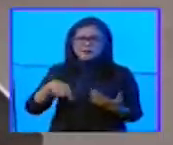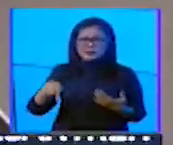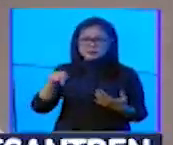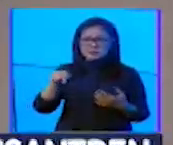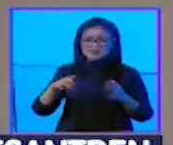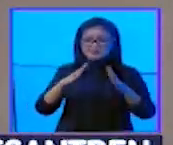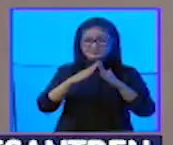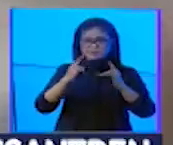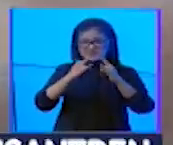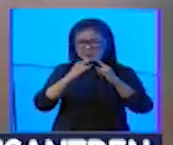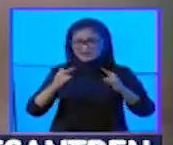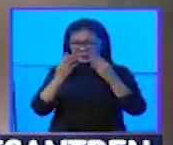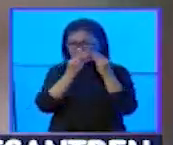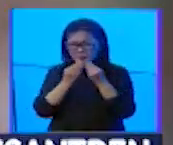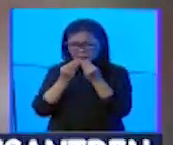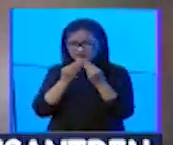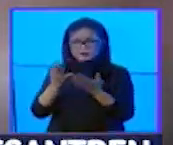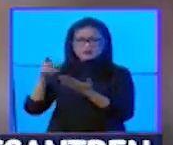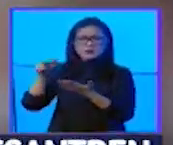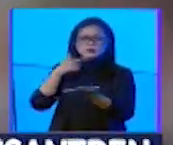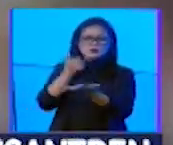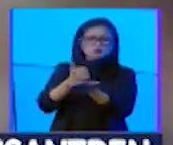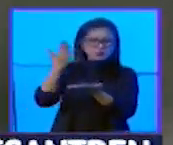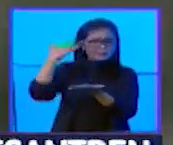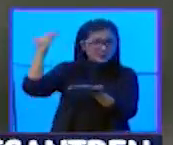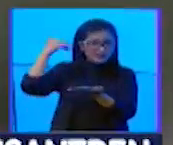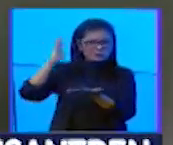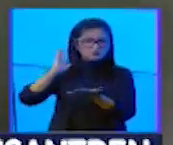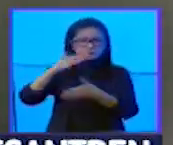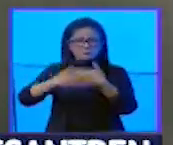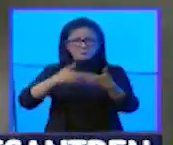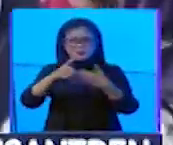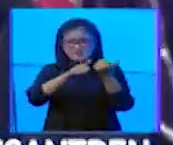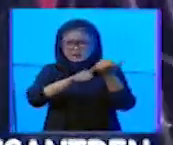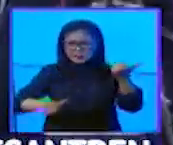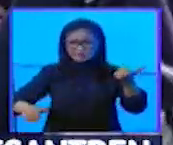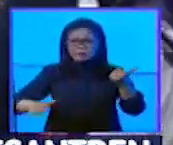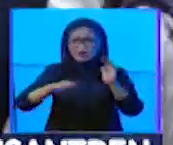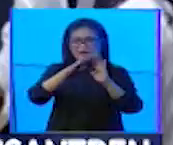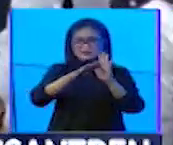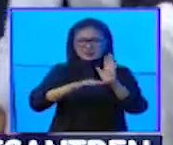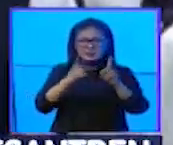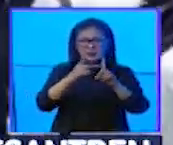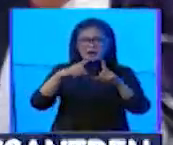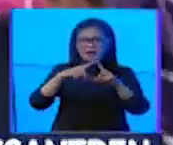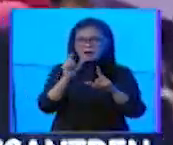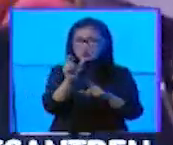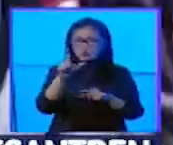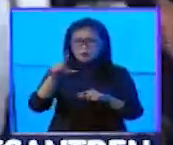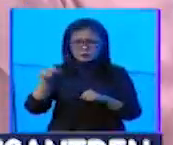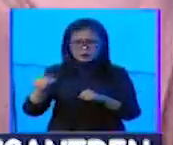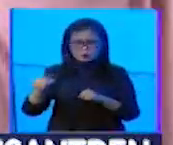Kapolresta Tangerang mengatakan pihaknya sudah melayangkan pemanggilan terhadap pengelola pesantren terkait acara haul dan akan memintai keterangan pihak pemerintah